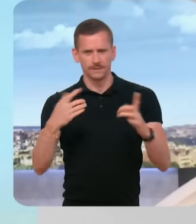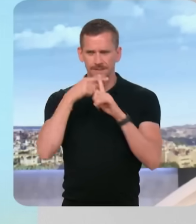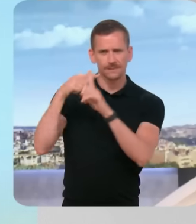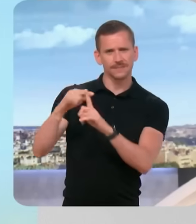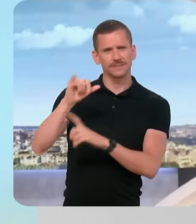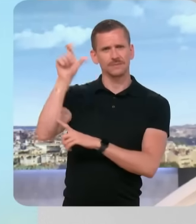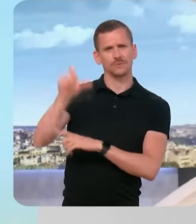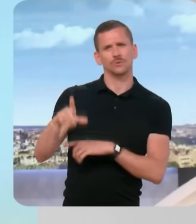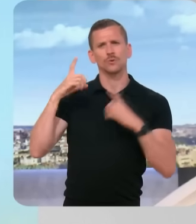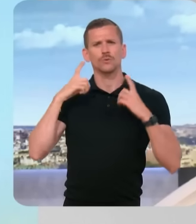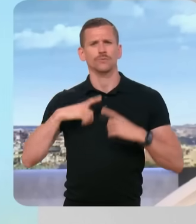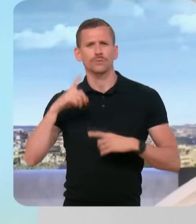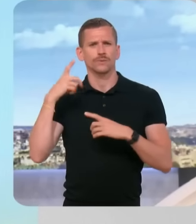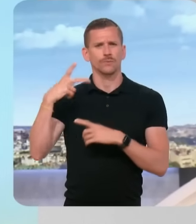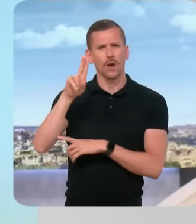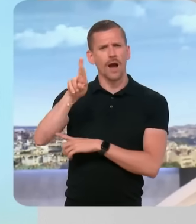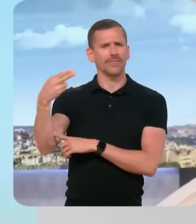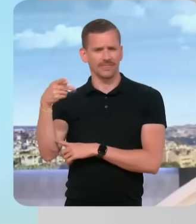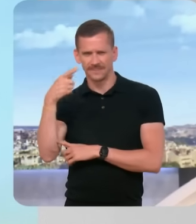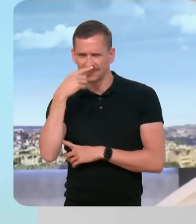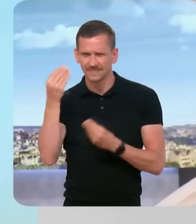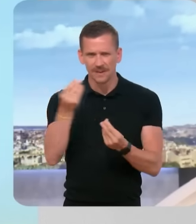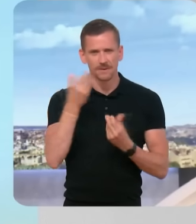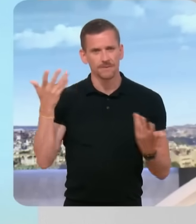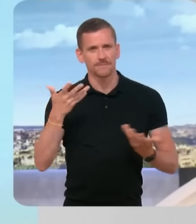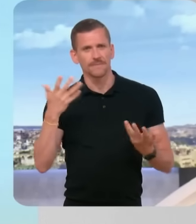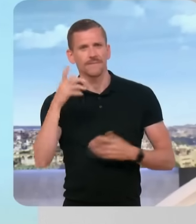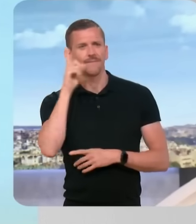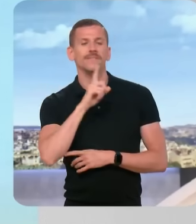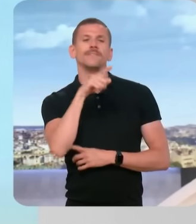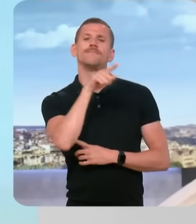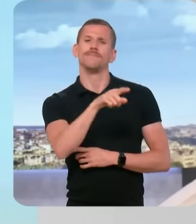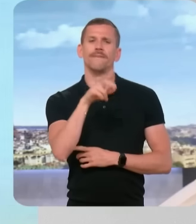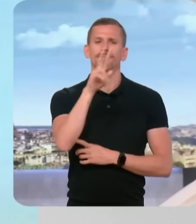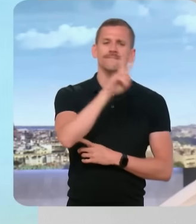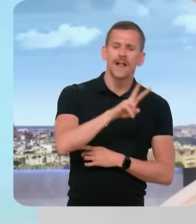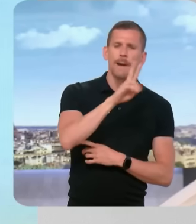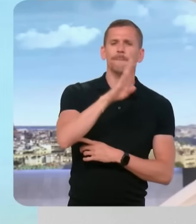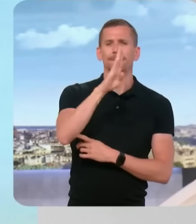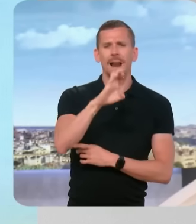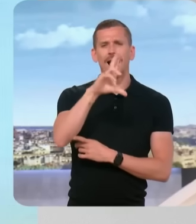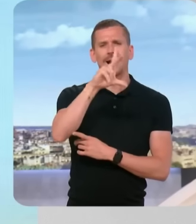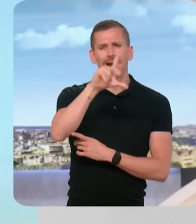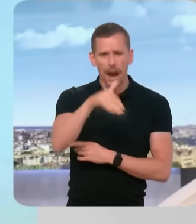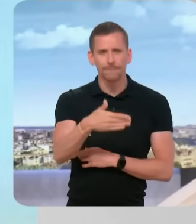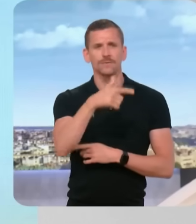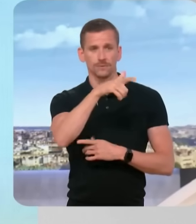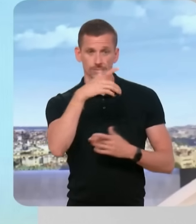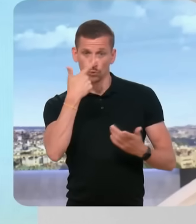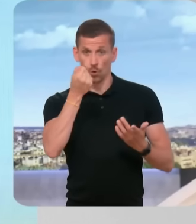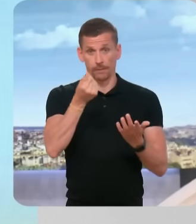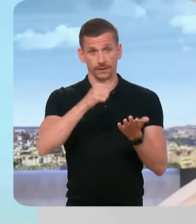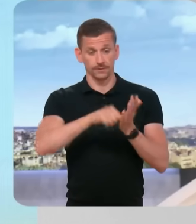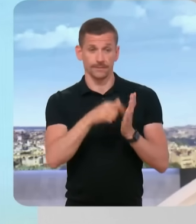du Rassemblement national qui avait estimé que Najat Vallaud-Belkacem, en raison de sa double nationalité franco-marocaine, n'aurait jamais dû être ministre de